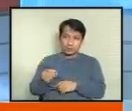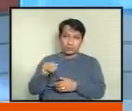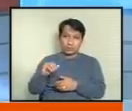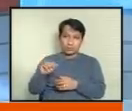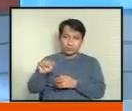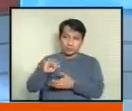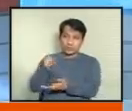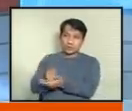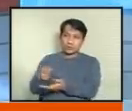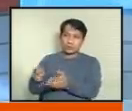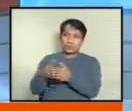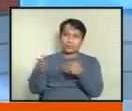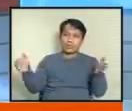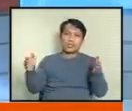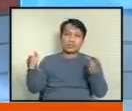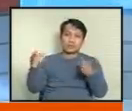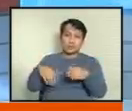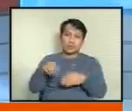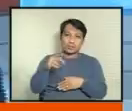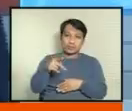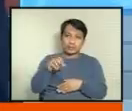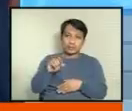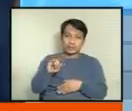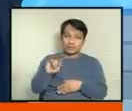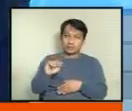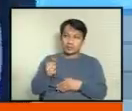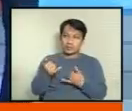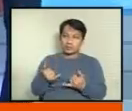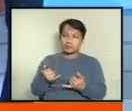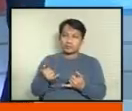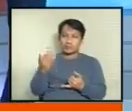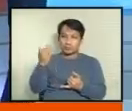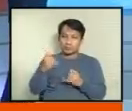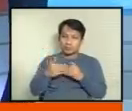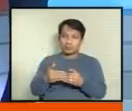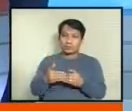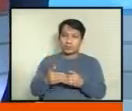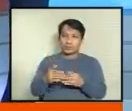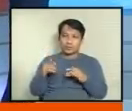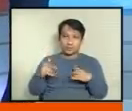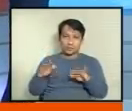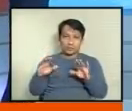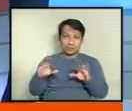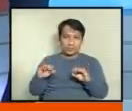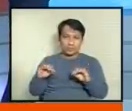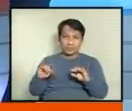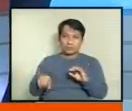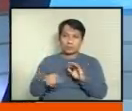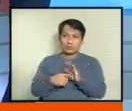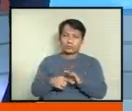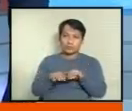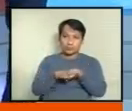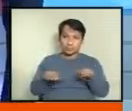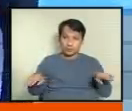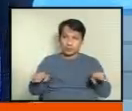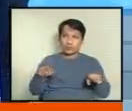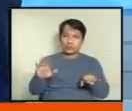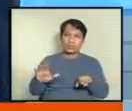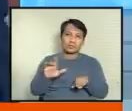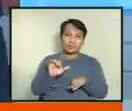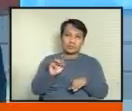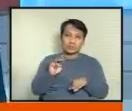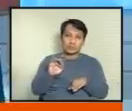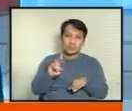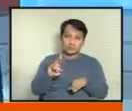po sa dating malawak na Pansipit River. Ito po ang dahilan kung bakit sadyang malambot ang lupa at patag na patag yung